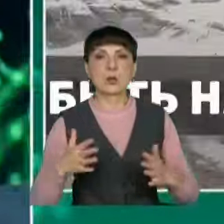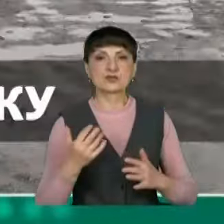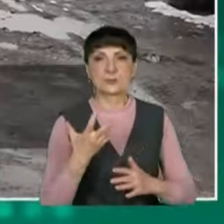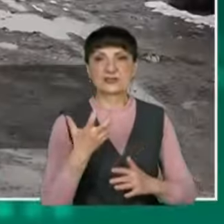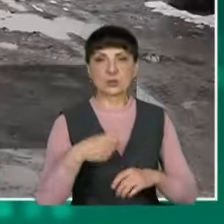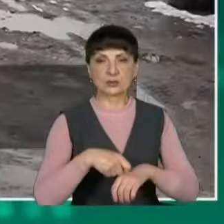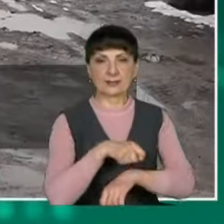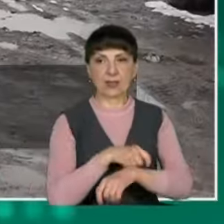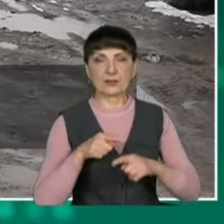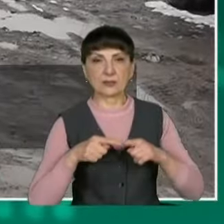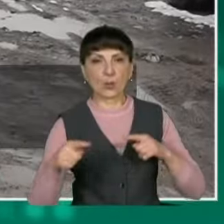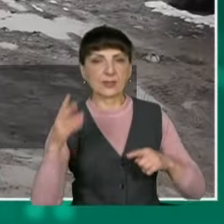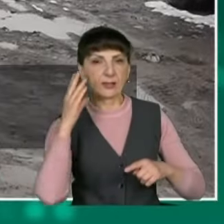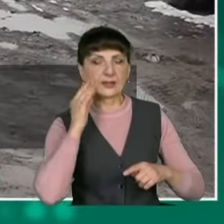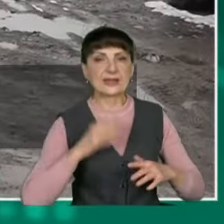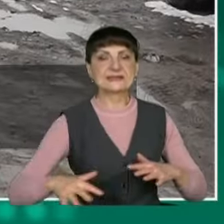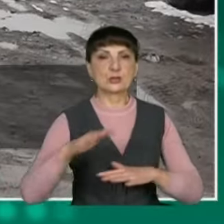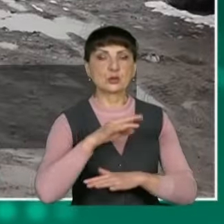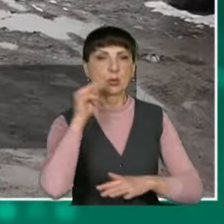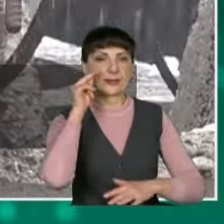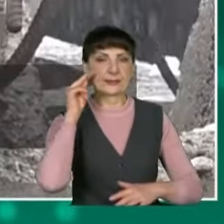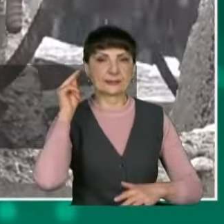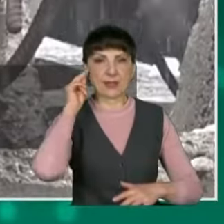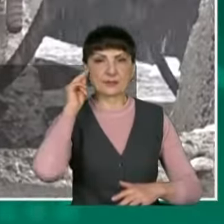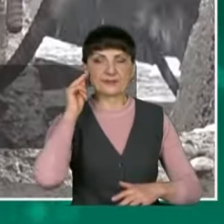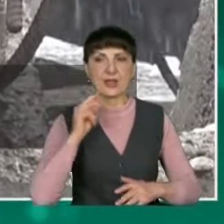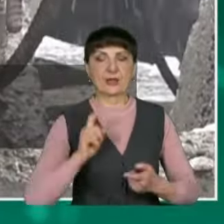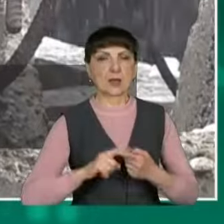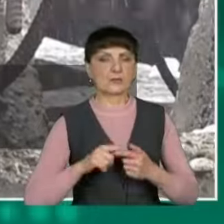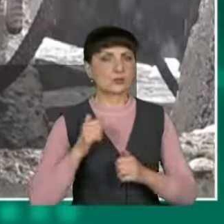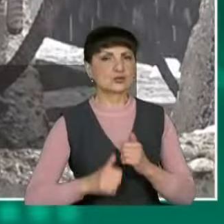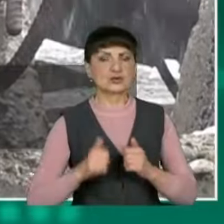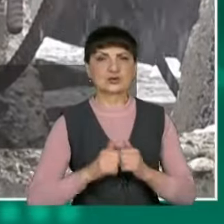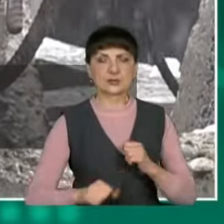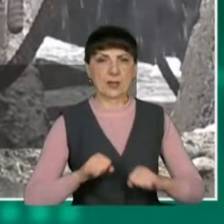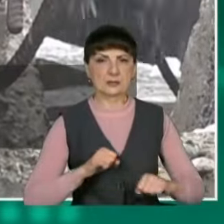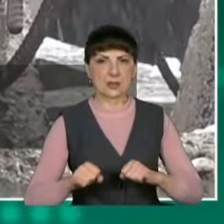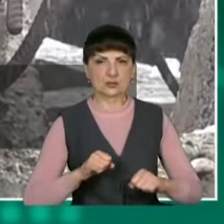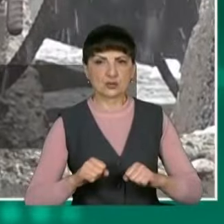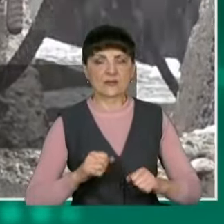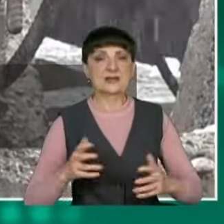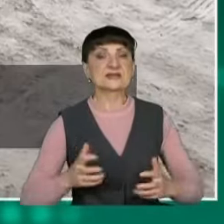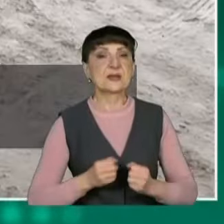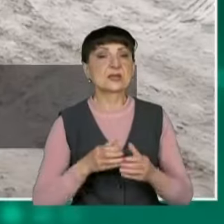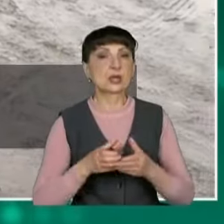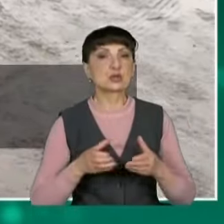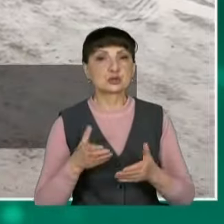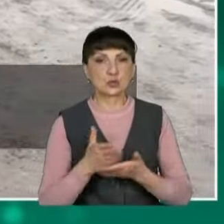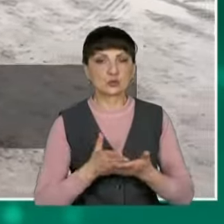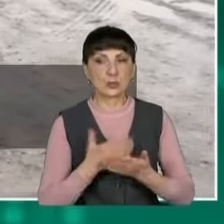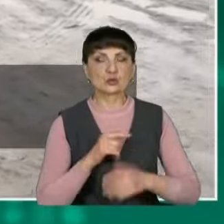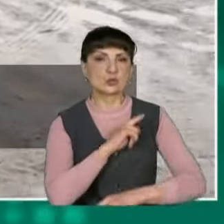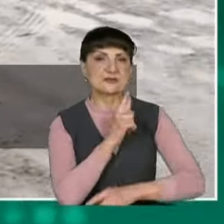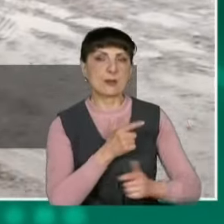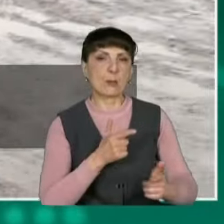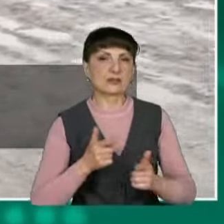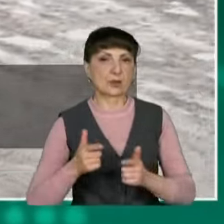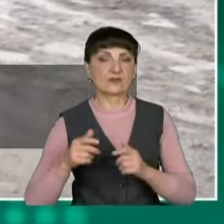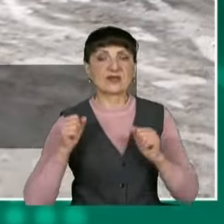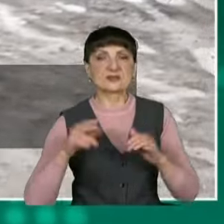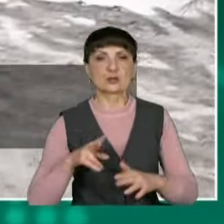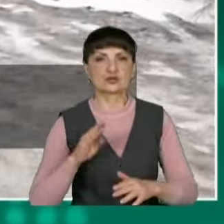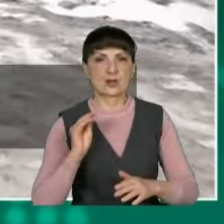500 километрах от Алматы на территории Китая. На фоне участившихся подземных толчков спасательные службы усилили подготовку к